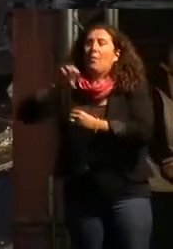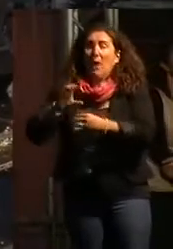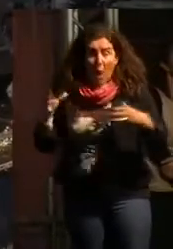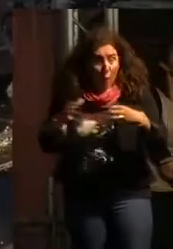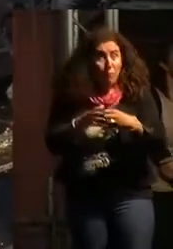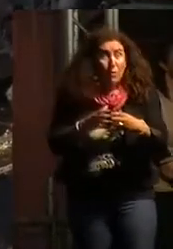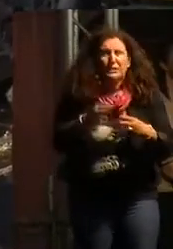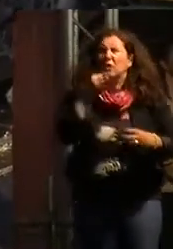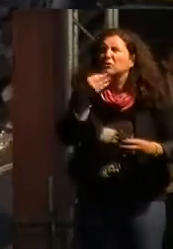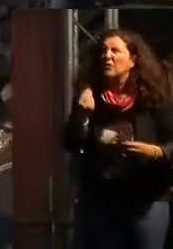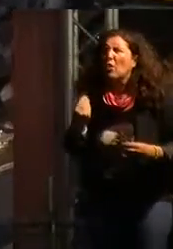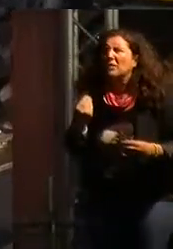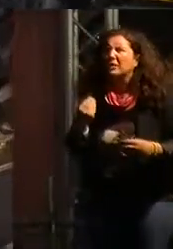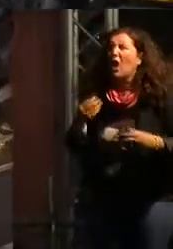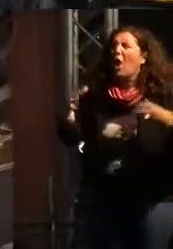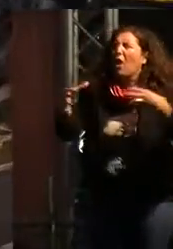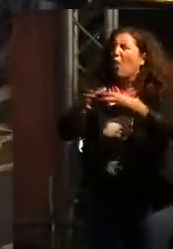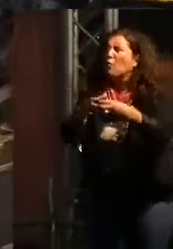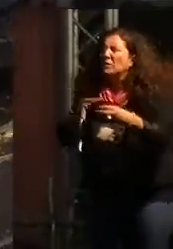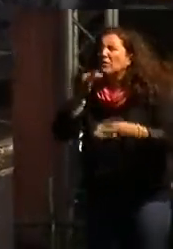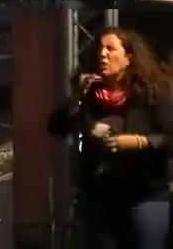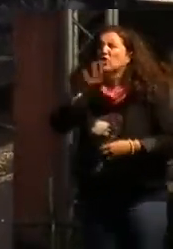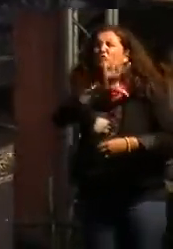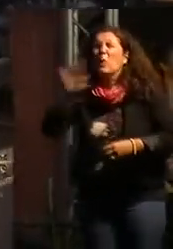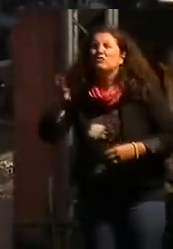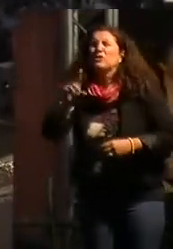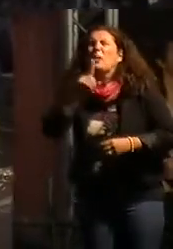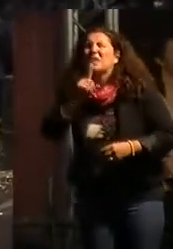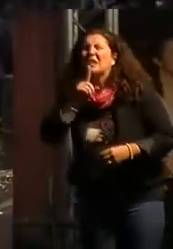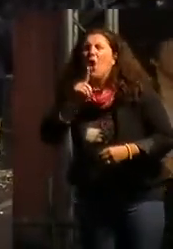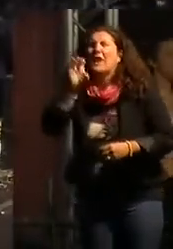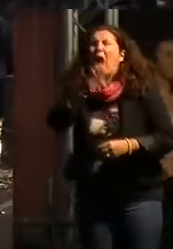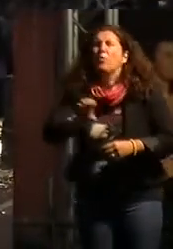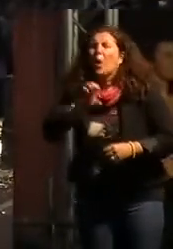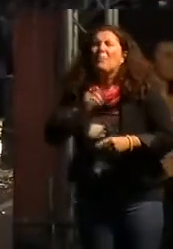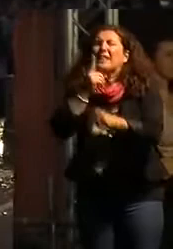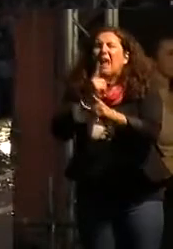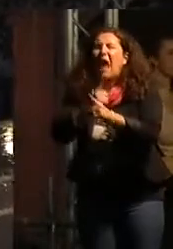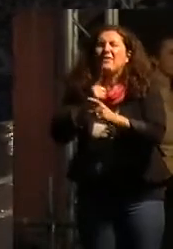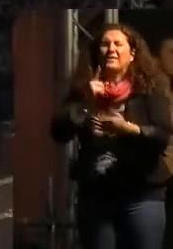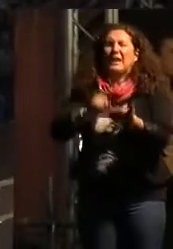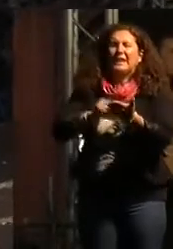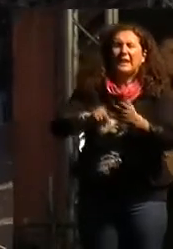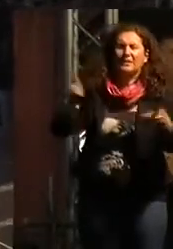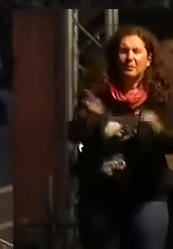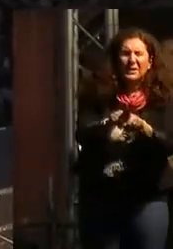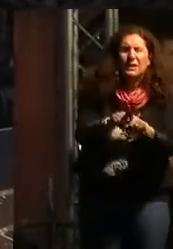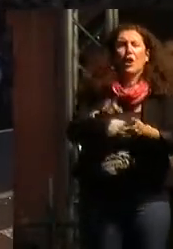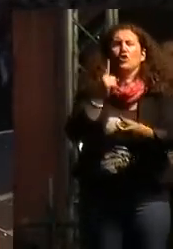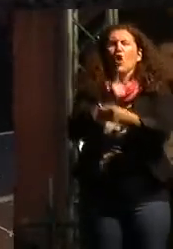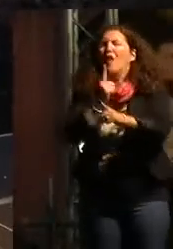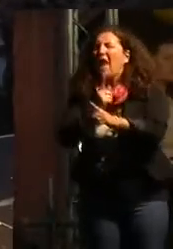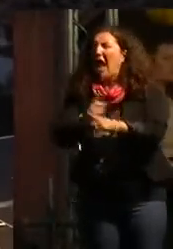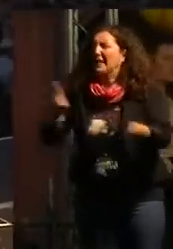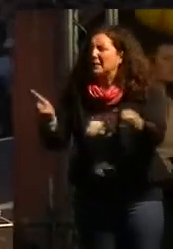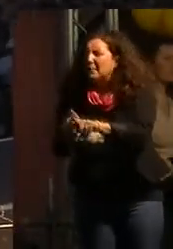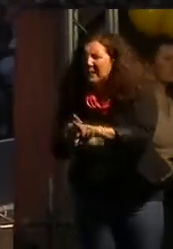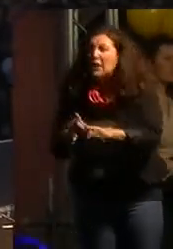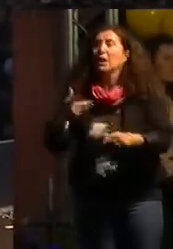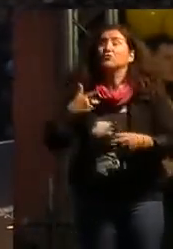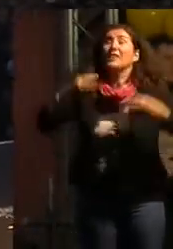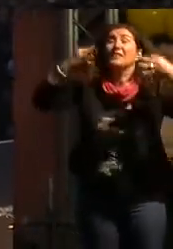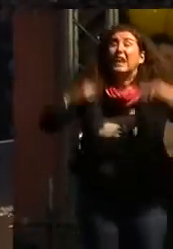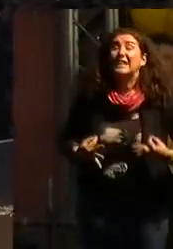vuol dire 500 milioni di europei che vivono sotto stessi diritti, doveri, ma soprattutto hanno pari dignità e opportunità di